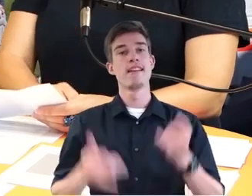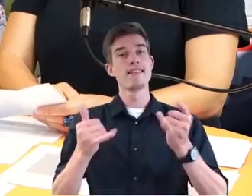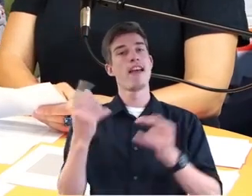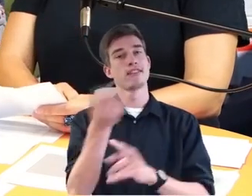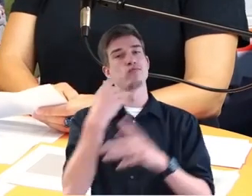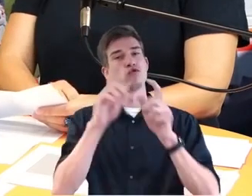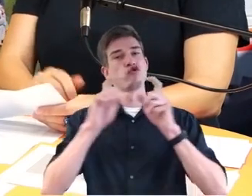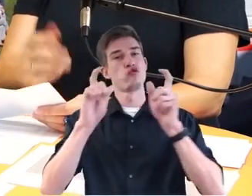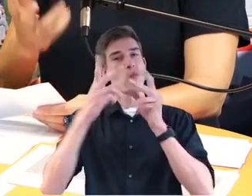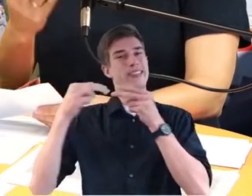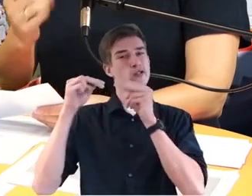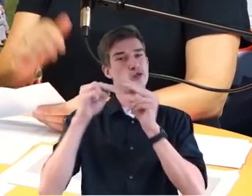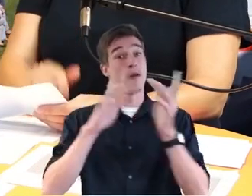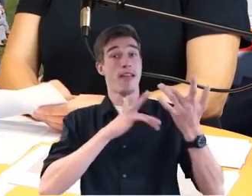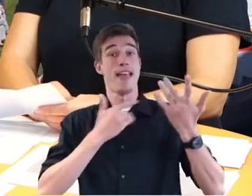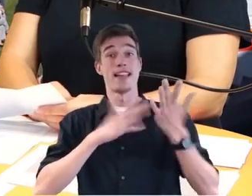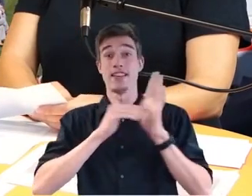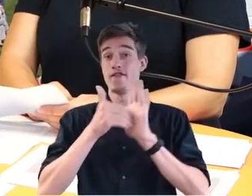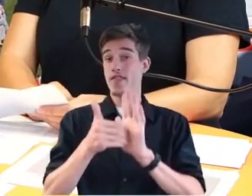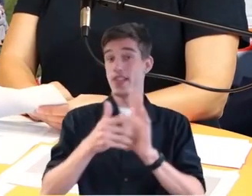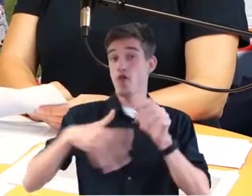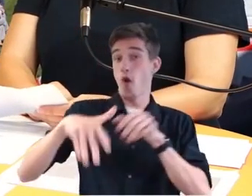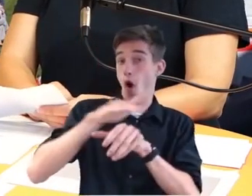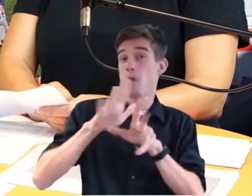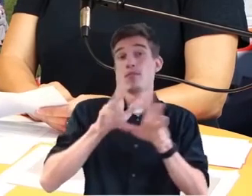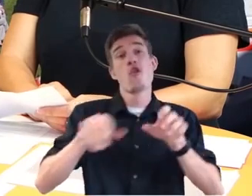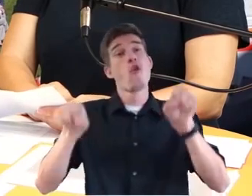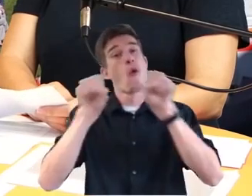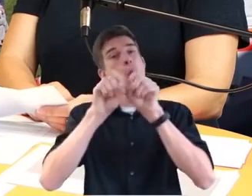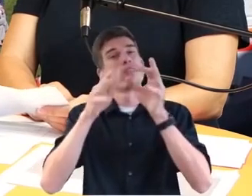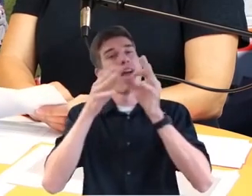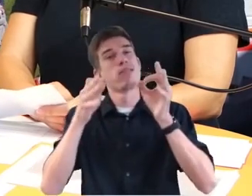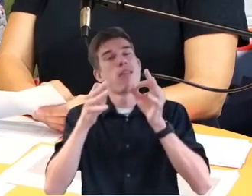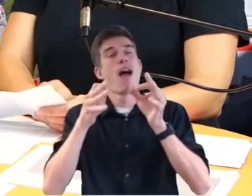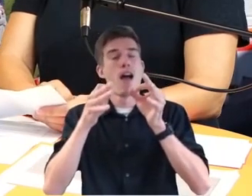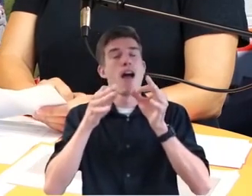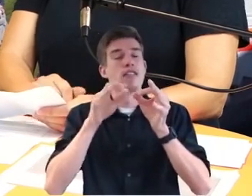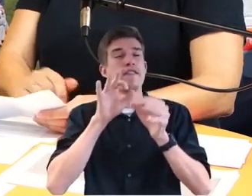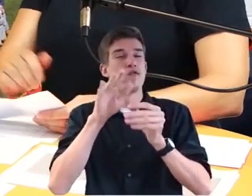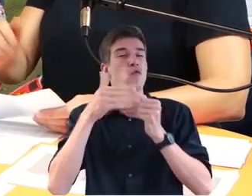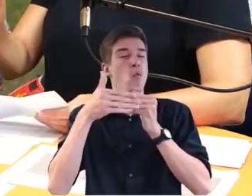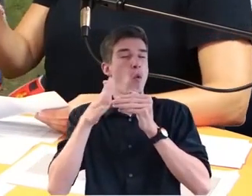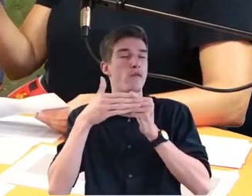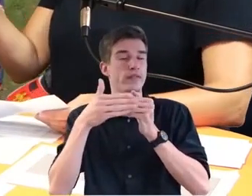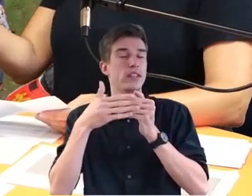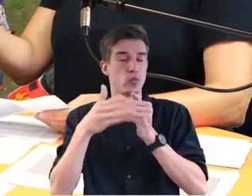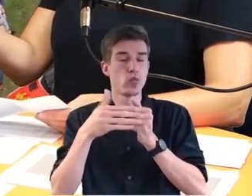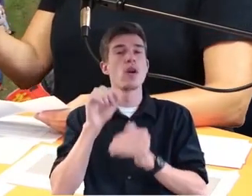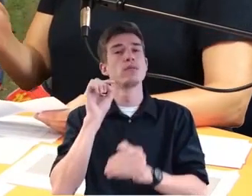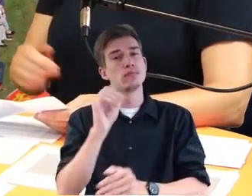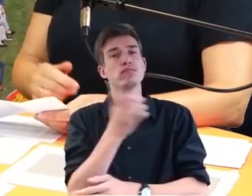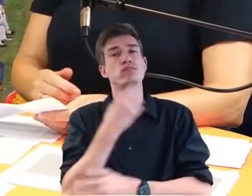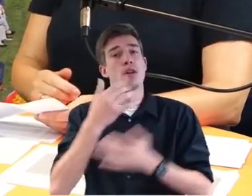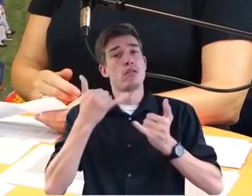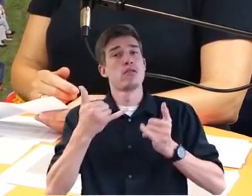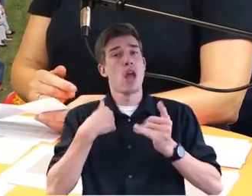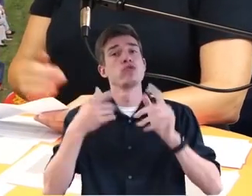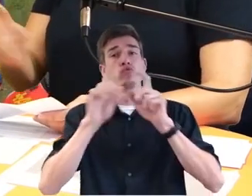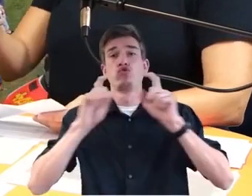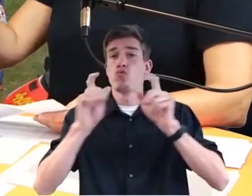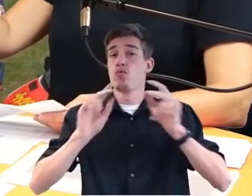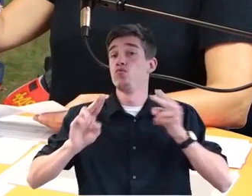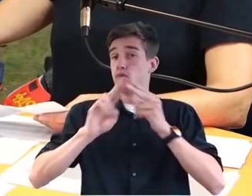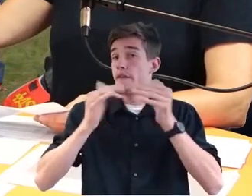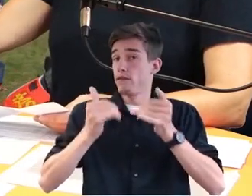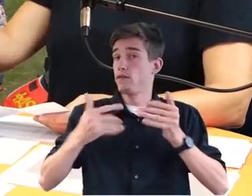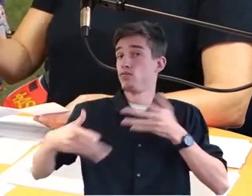im Studio. Herzlich willkommen wieder zu unserem virtuellen Tag der offenen Tür. Wir sind jetzt auch im Studio angekommen. Sie